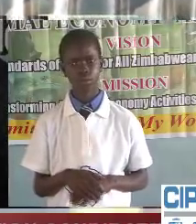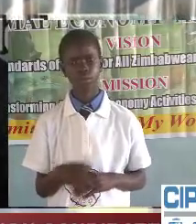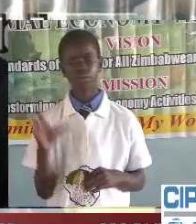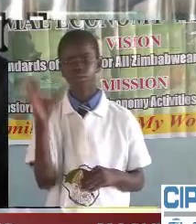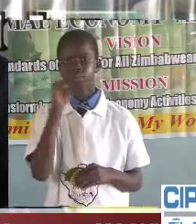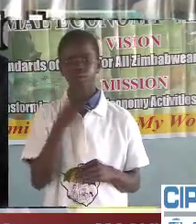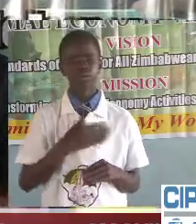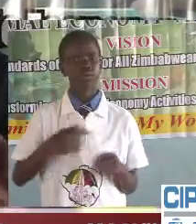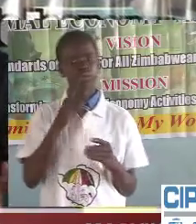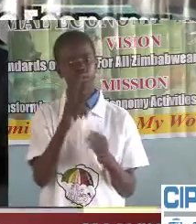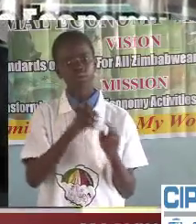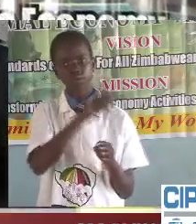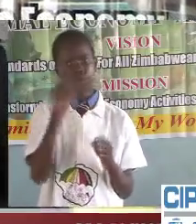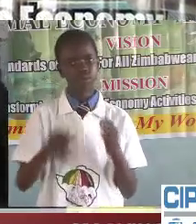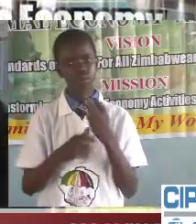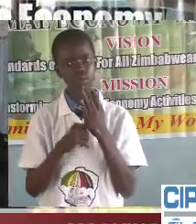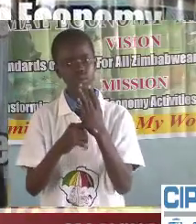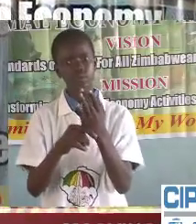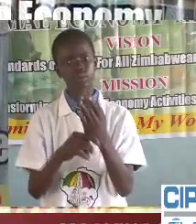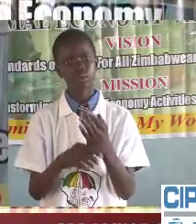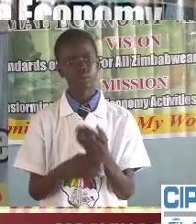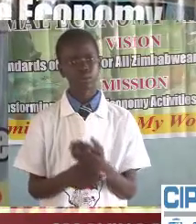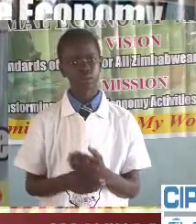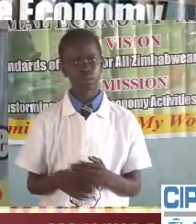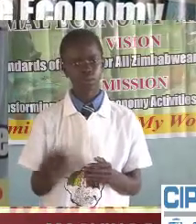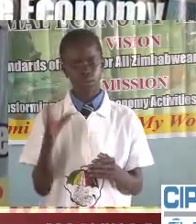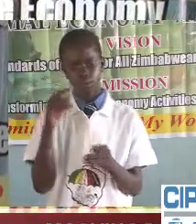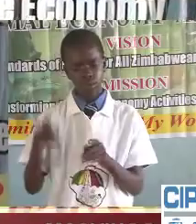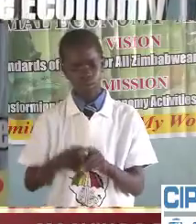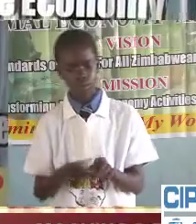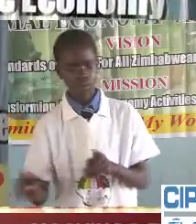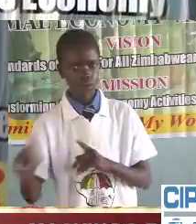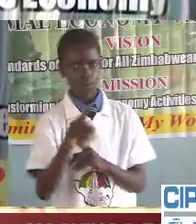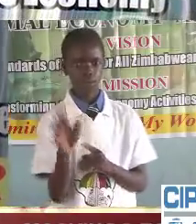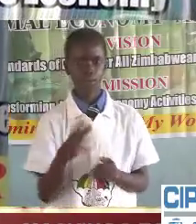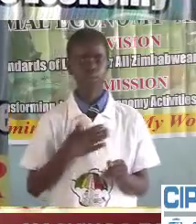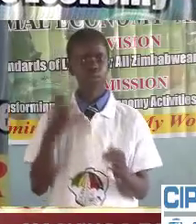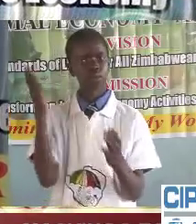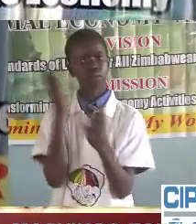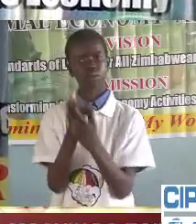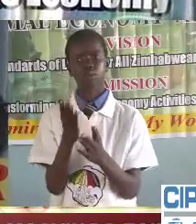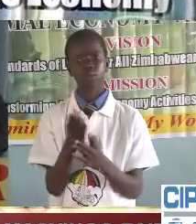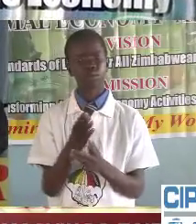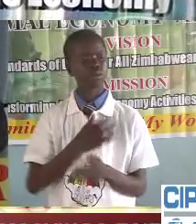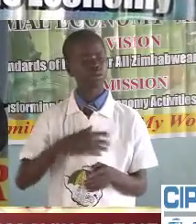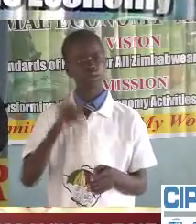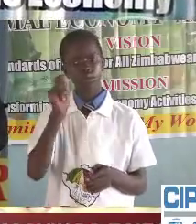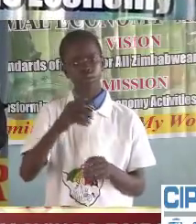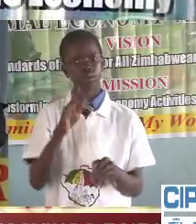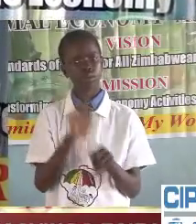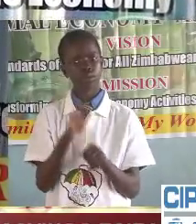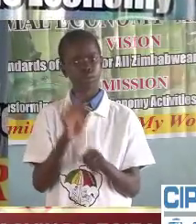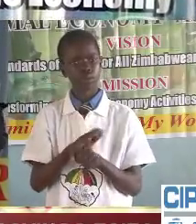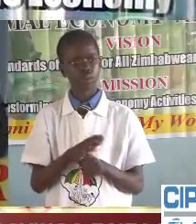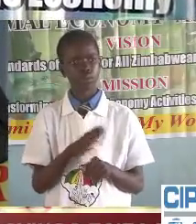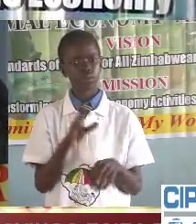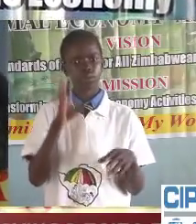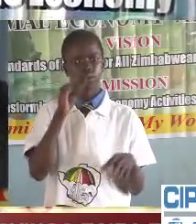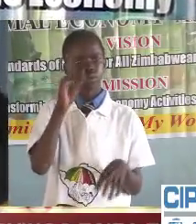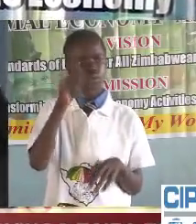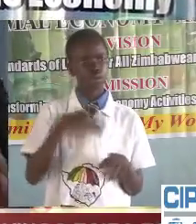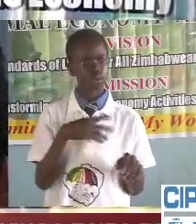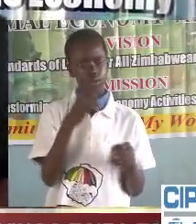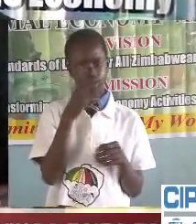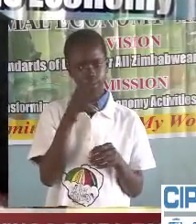Ndichida kupindura mubvunzo wenyu handisi kuda kuti ndiunzvenge, une mhinduro dzakawanda chaizvo, asi ndanga ndakatarisa